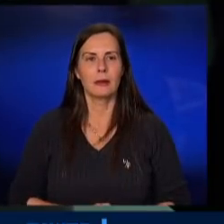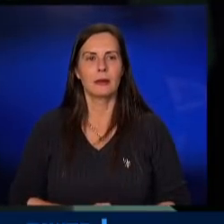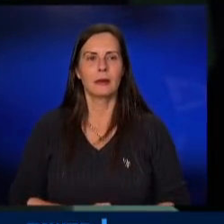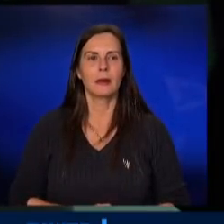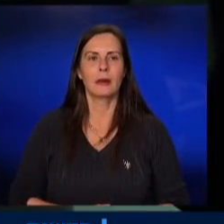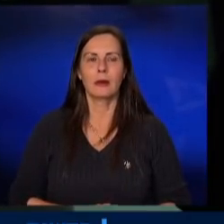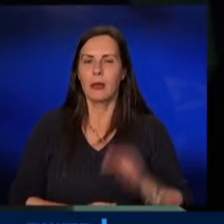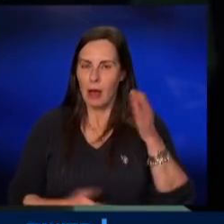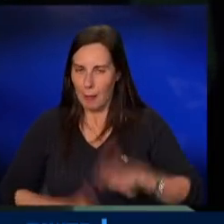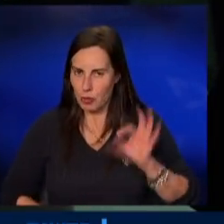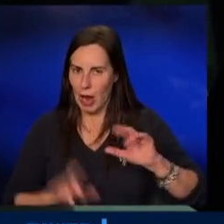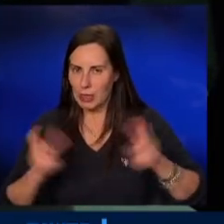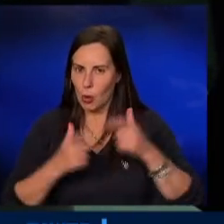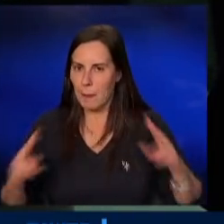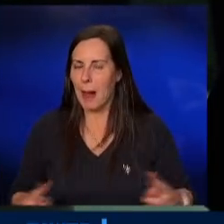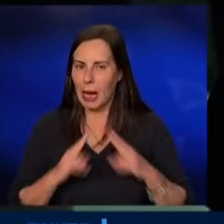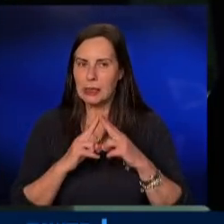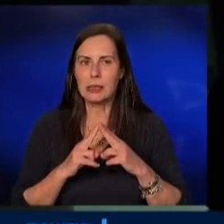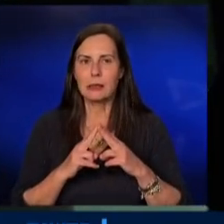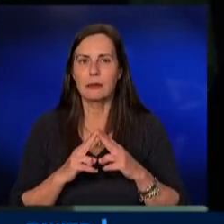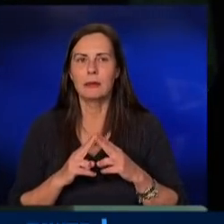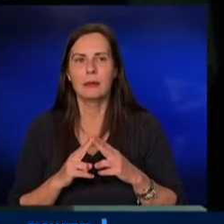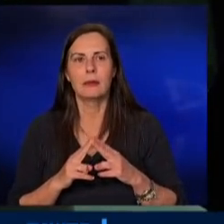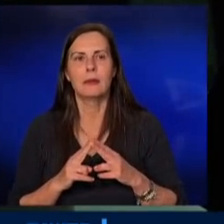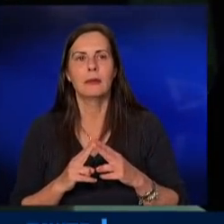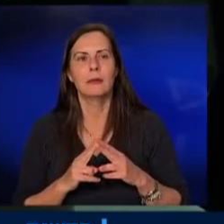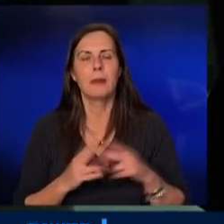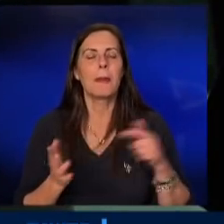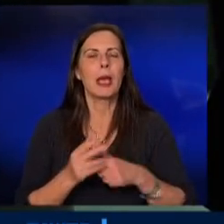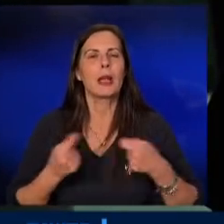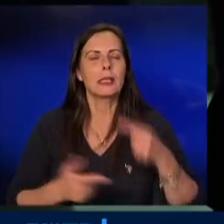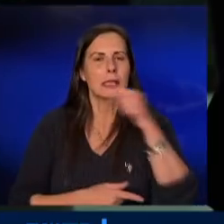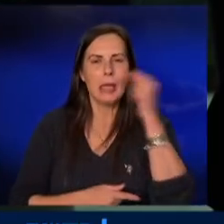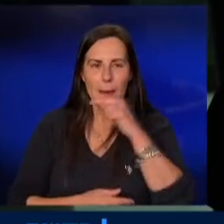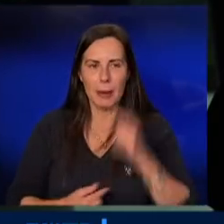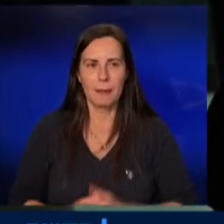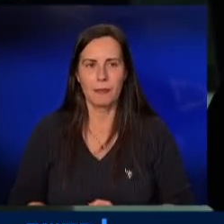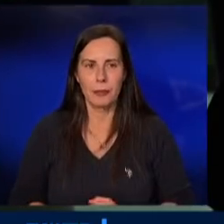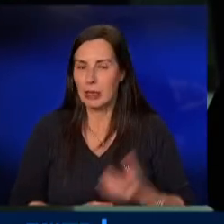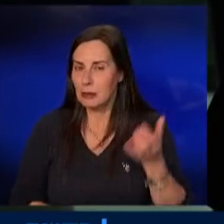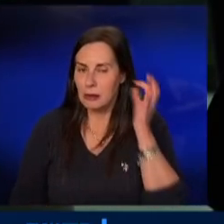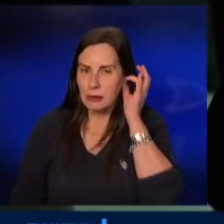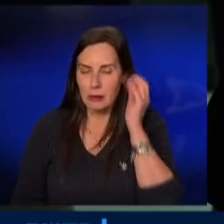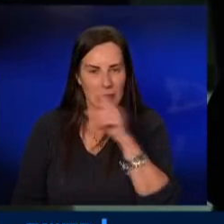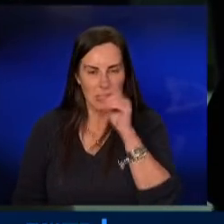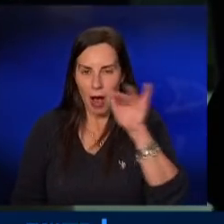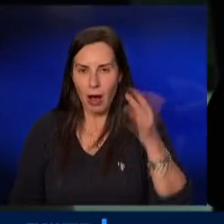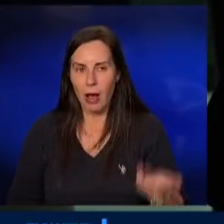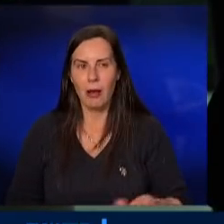הבת שלך עצורה בפריז על סחר בסמים. מדובר בנערה קטינה.